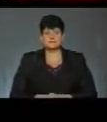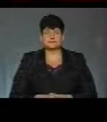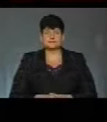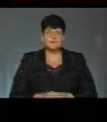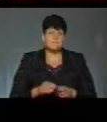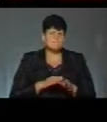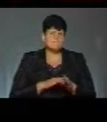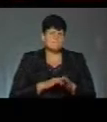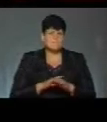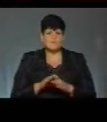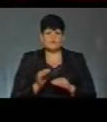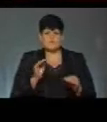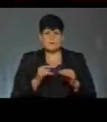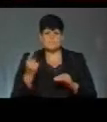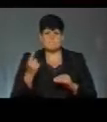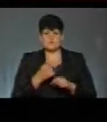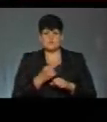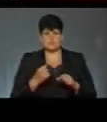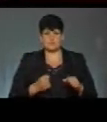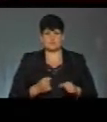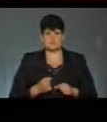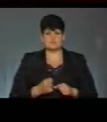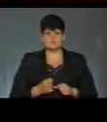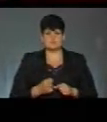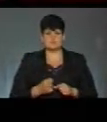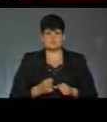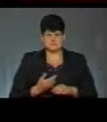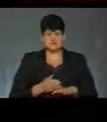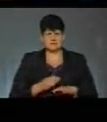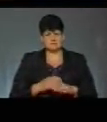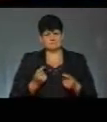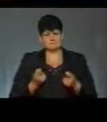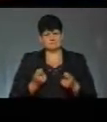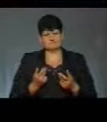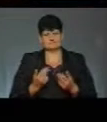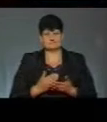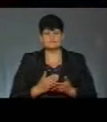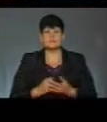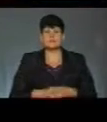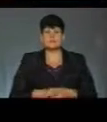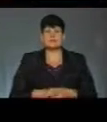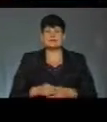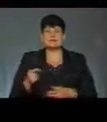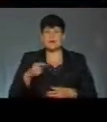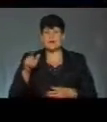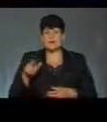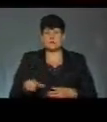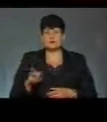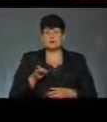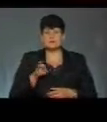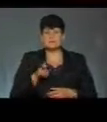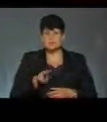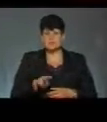Повністю складаю перший автомат. Раз. Складно? Трохи є. Тернополянка Валентина Борис прийшла на